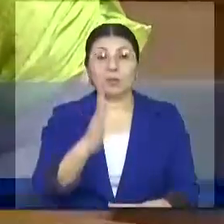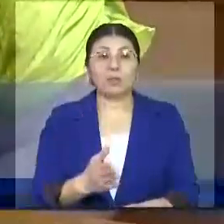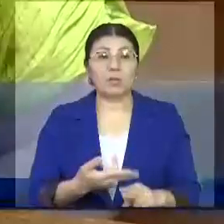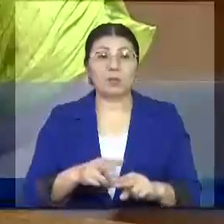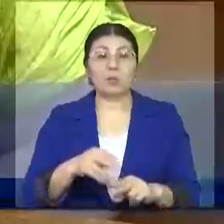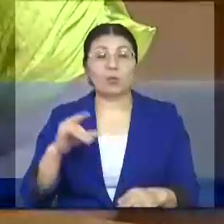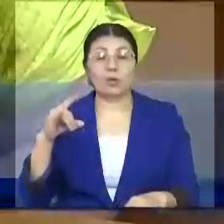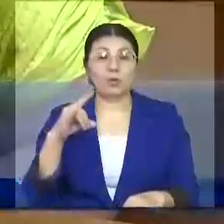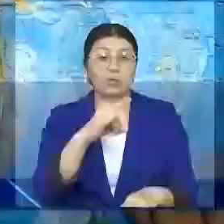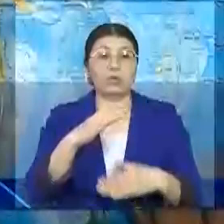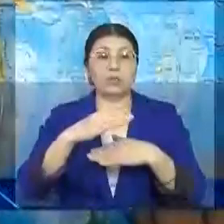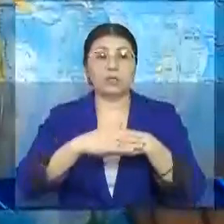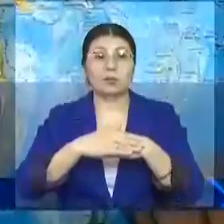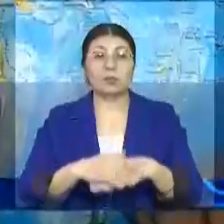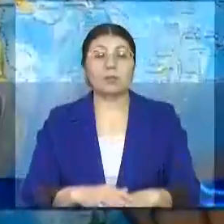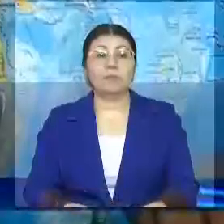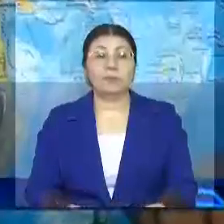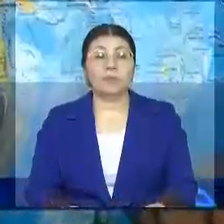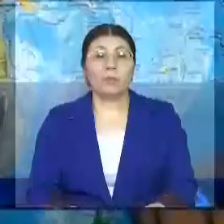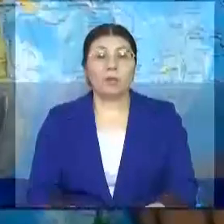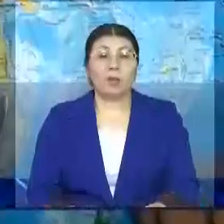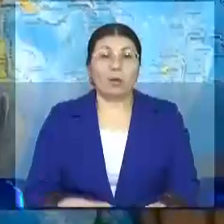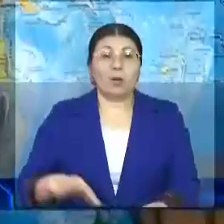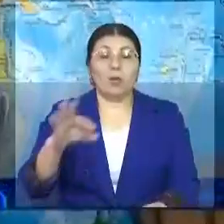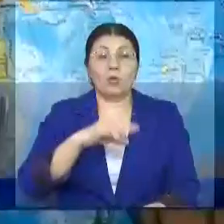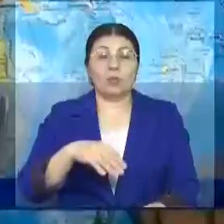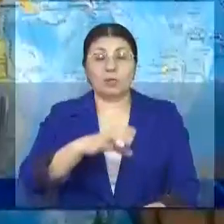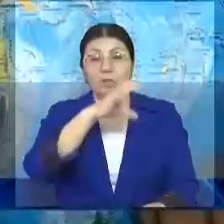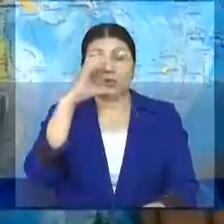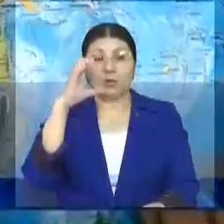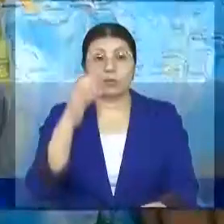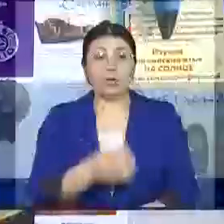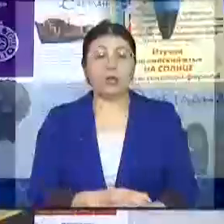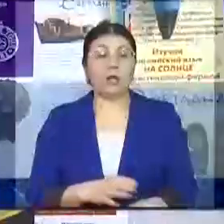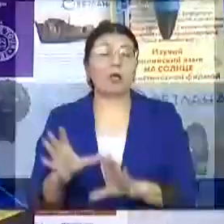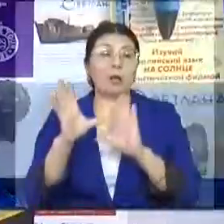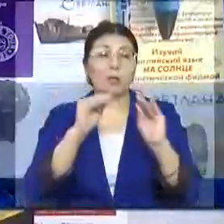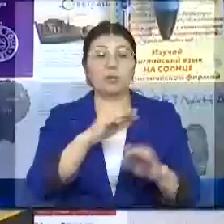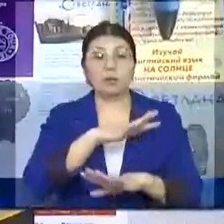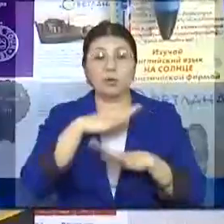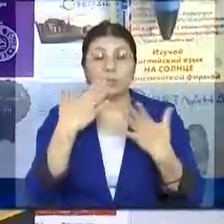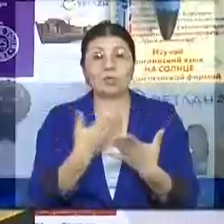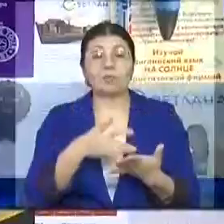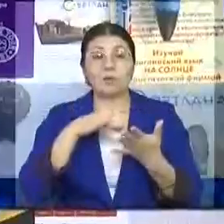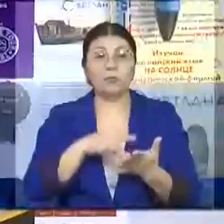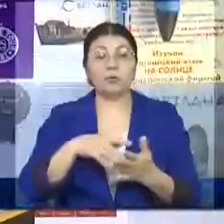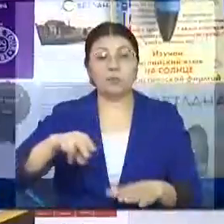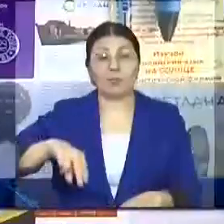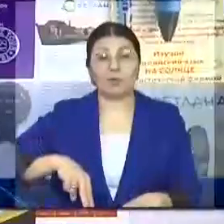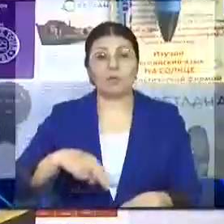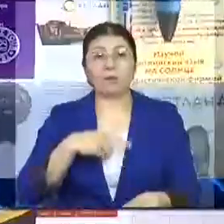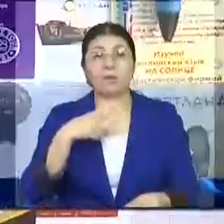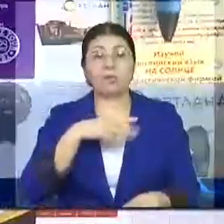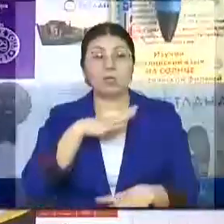ол рейстер жабылып қалды. Атап өткеніміздей, өңірімізден Түркия мен Мысырға барушылар көп. Дегенмен турфирма директорының айтуынша, көпшілік